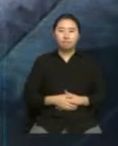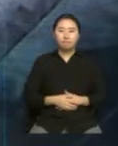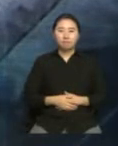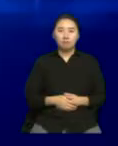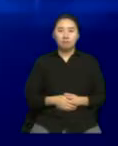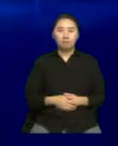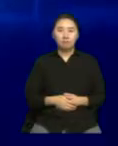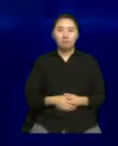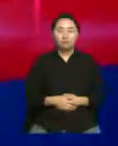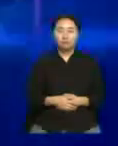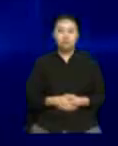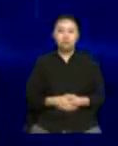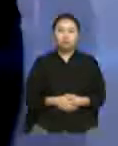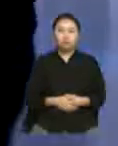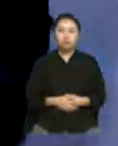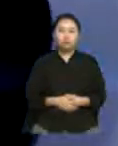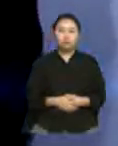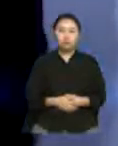보도입니다.